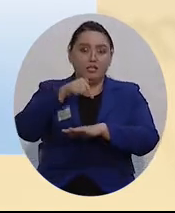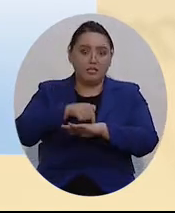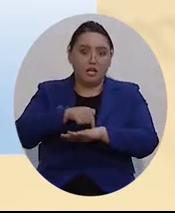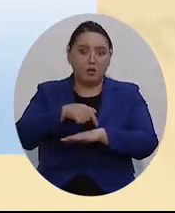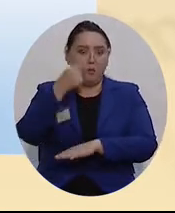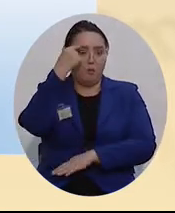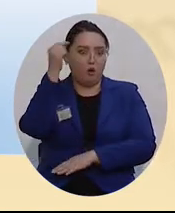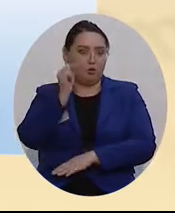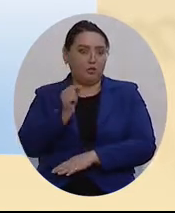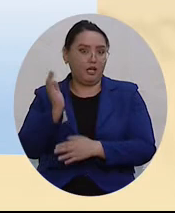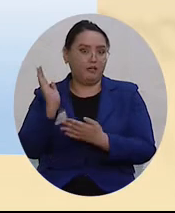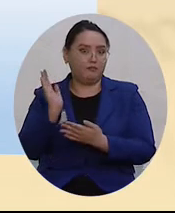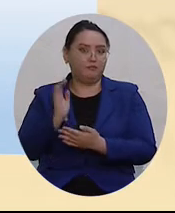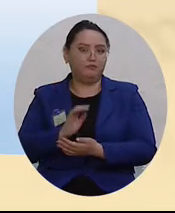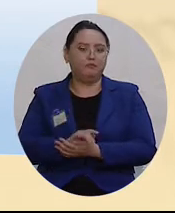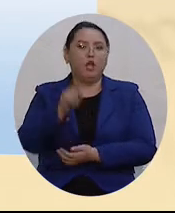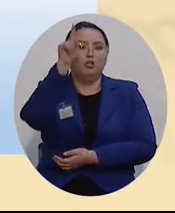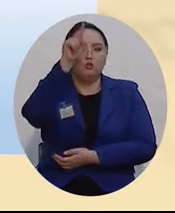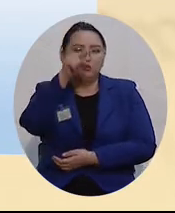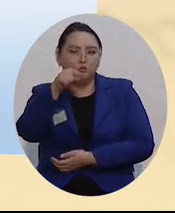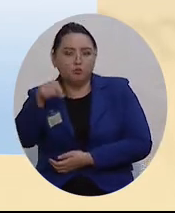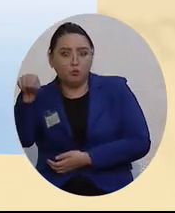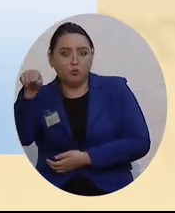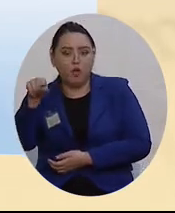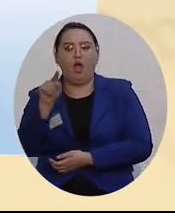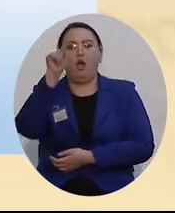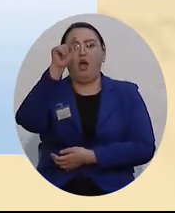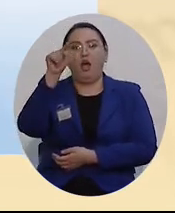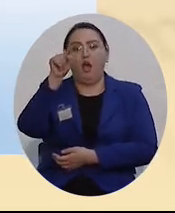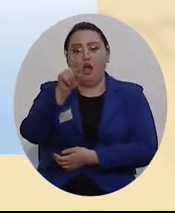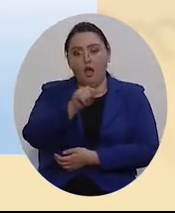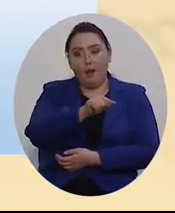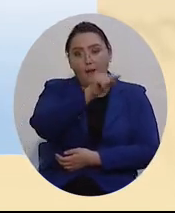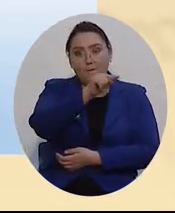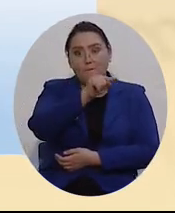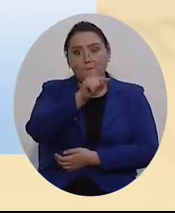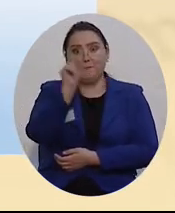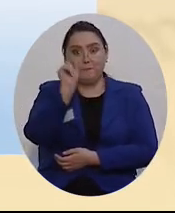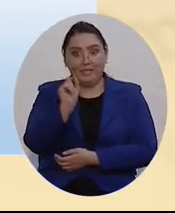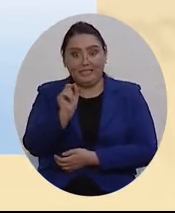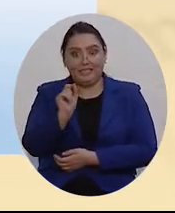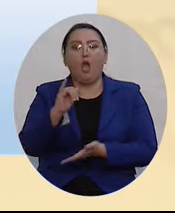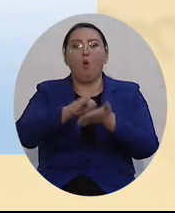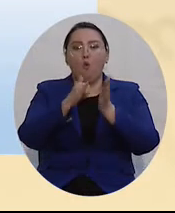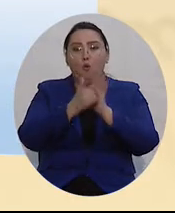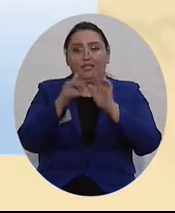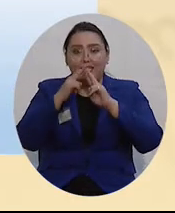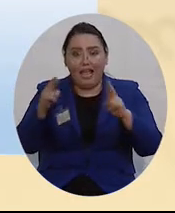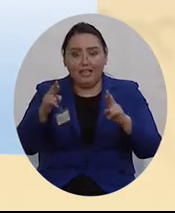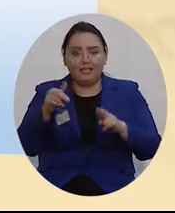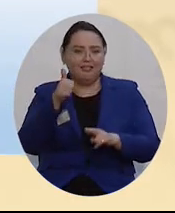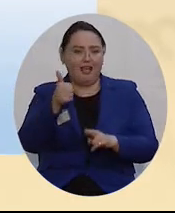бол сүүл орхиц гэсэн нэг хэлбрээр бичигдээд утга ялгадаг байх нэ гэдгийг сайн